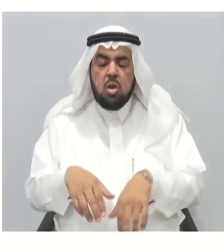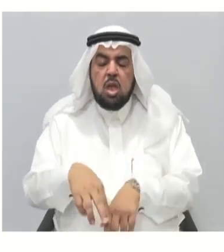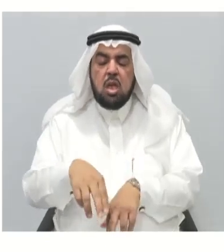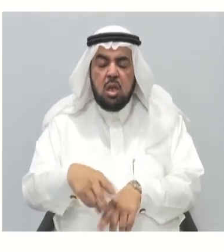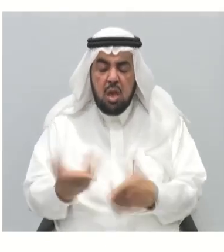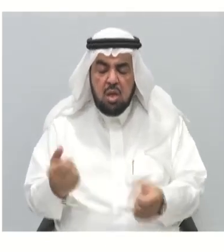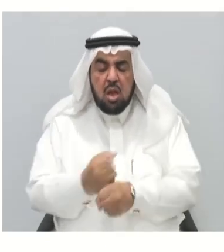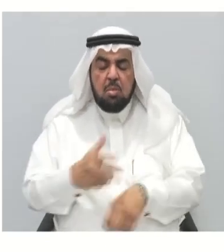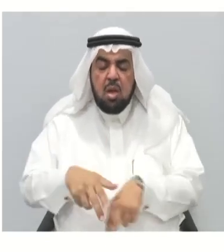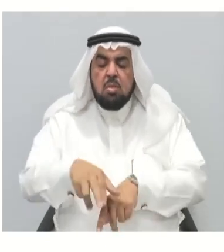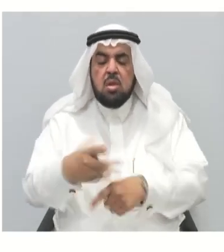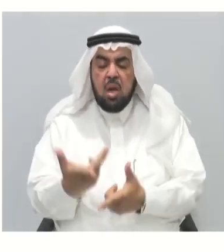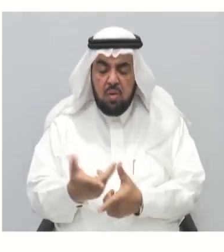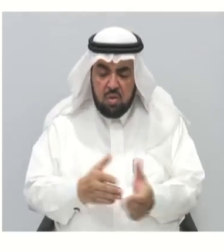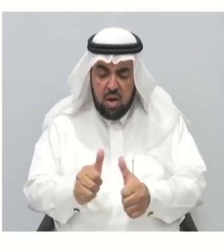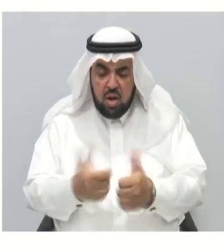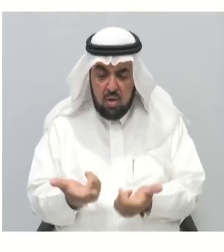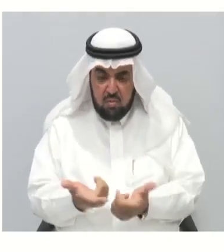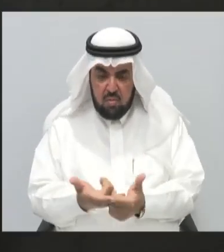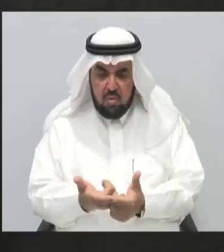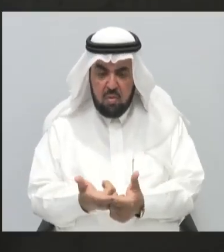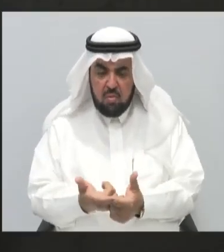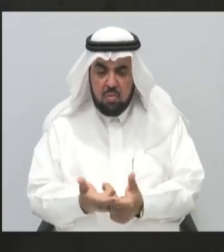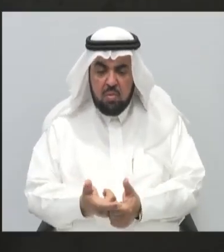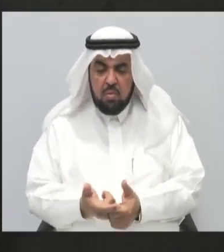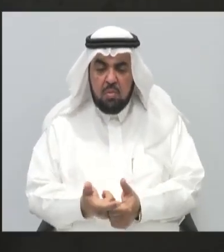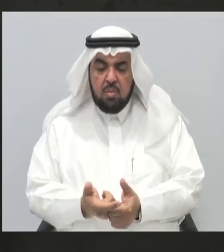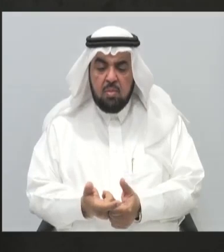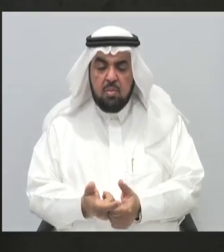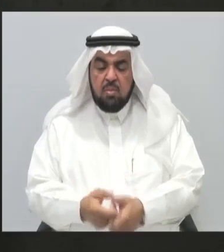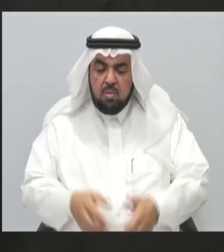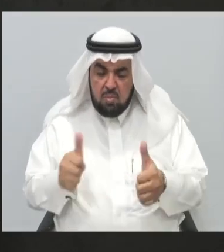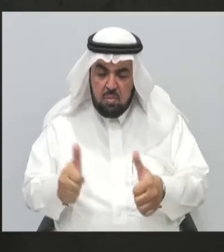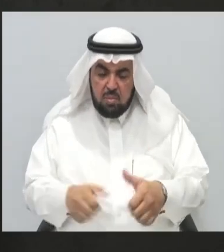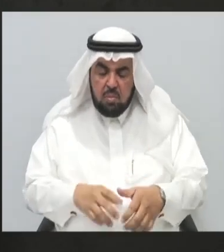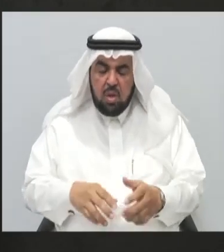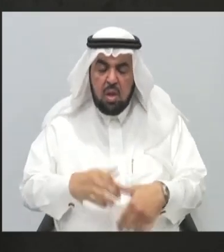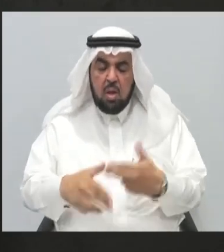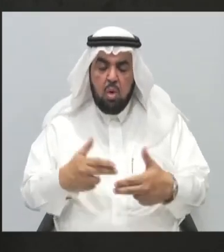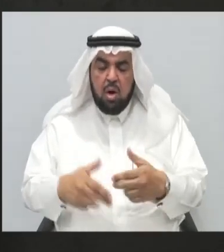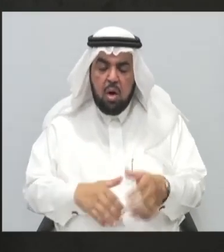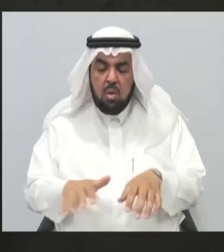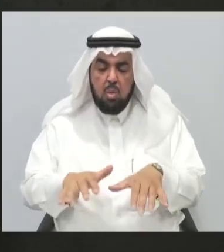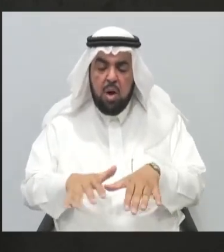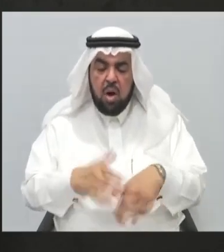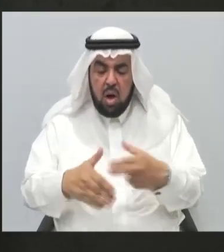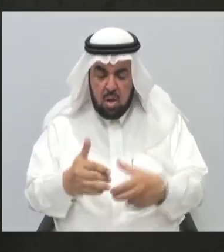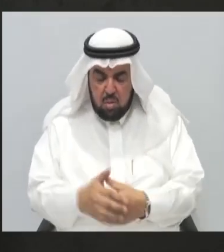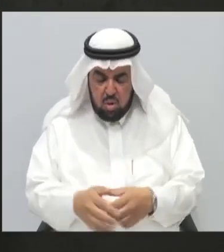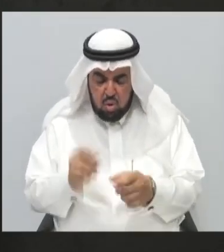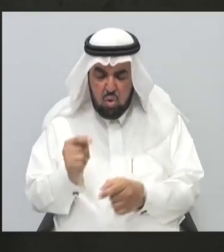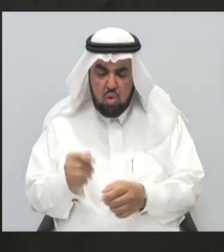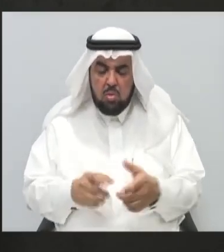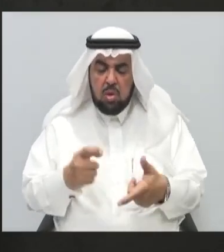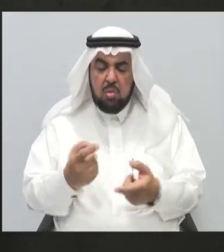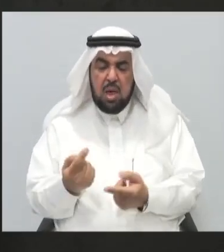وكيف يمكنه التحرك احسنتم من خلال المحركات التي تعرفنا عليها وهي جزء